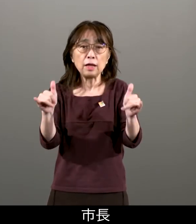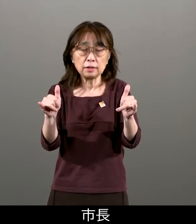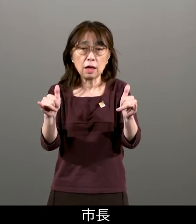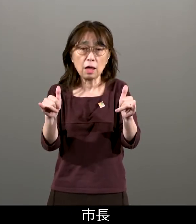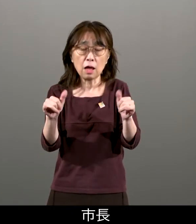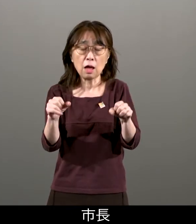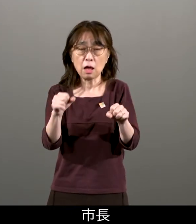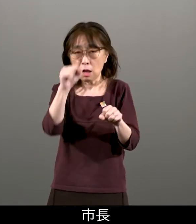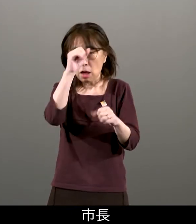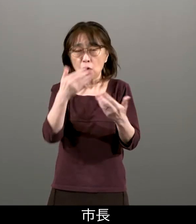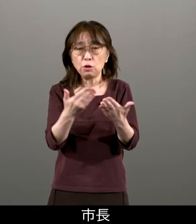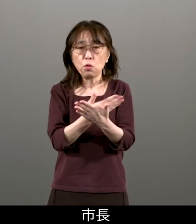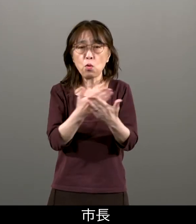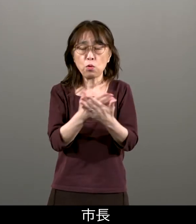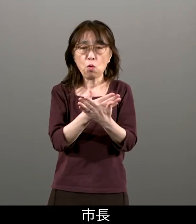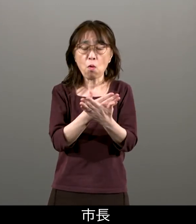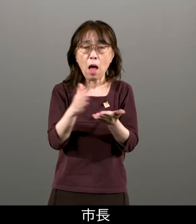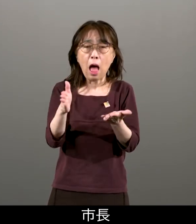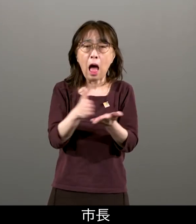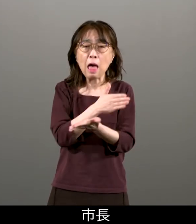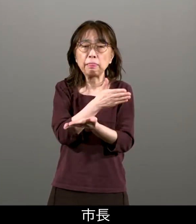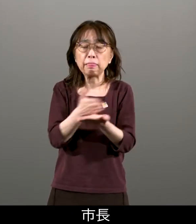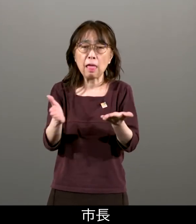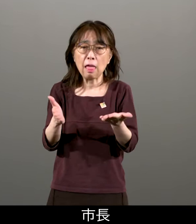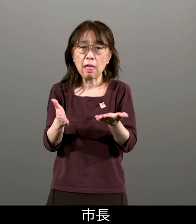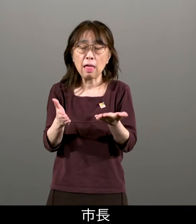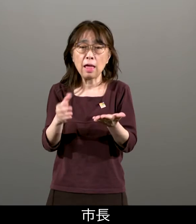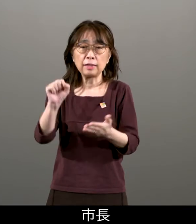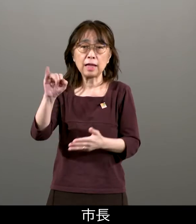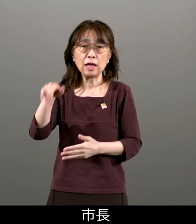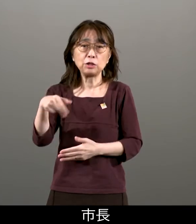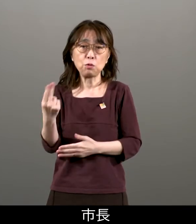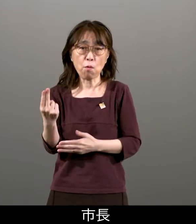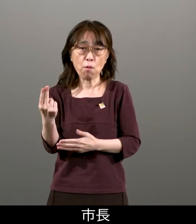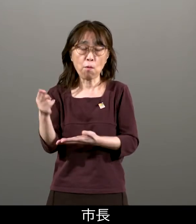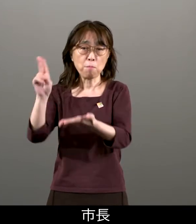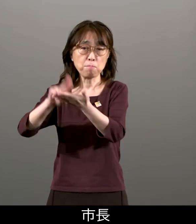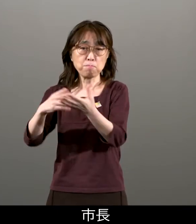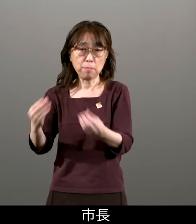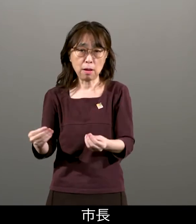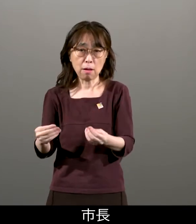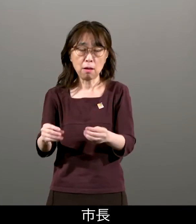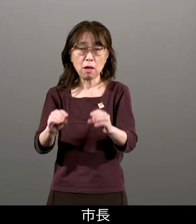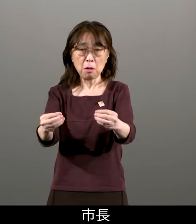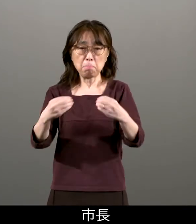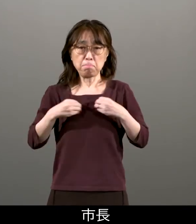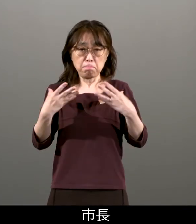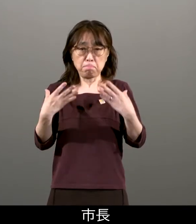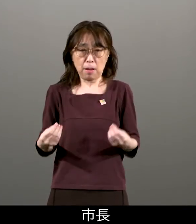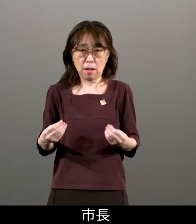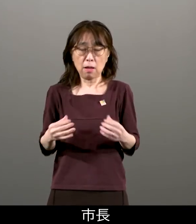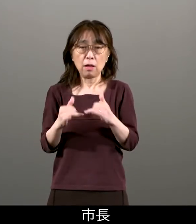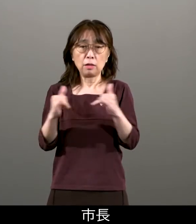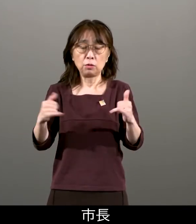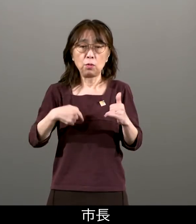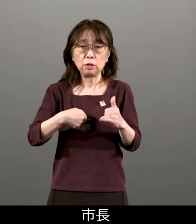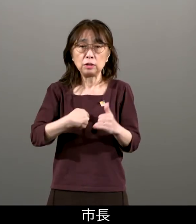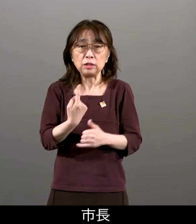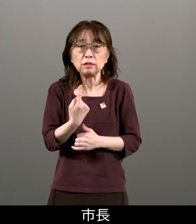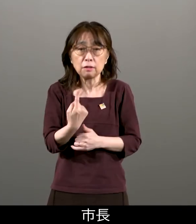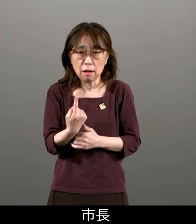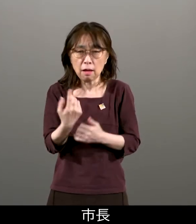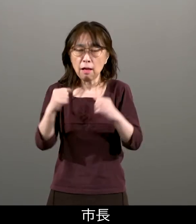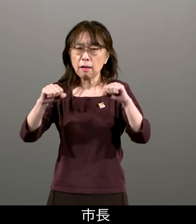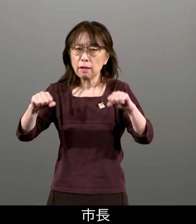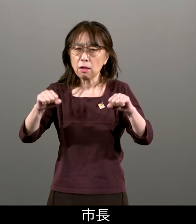養判定サイトを新設をいたしまして、陽性者ご自身で本人情報や健康状況などを